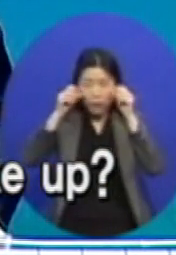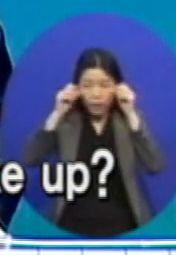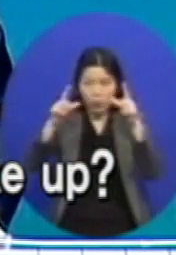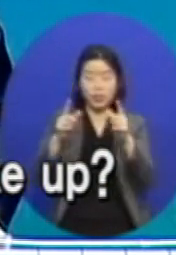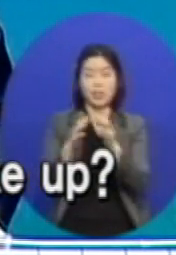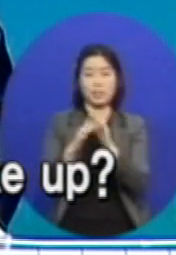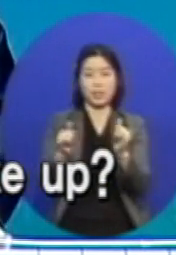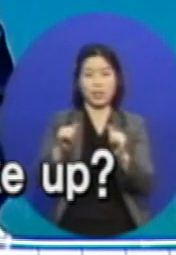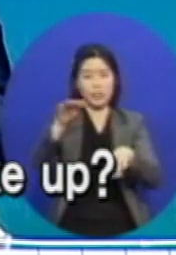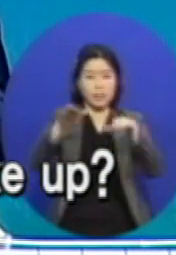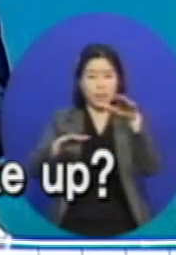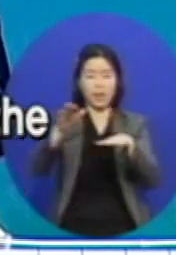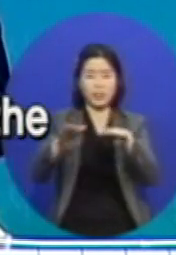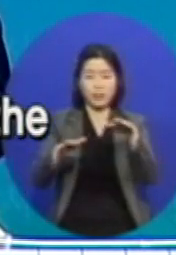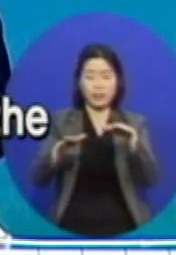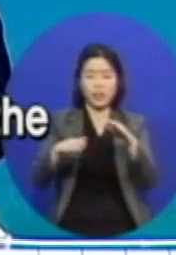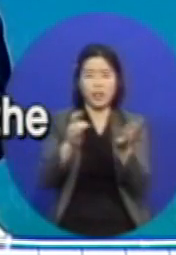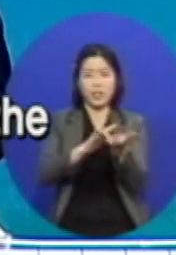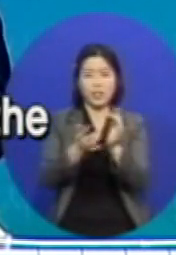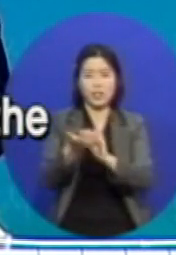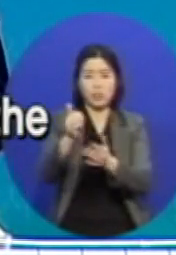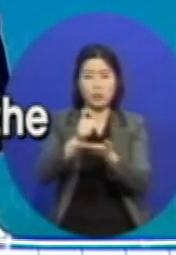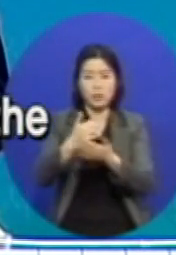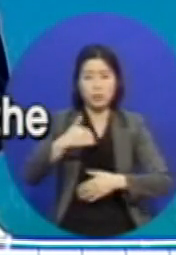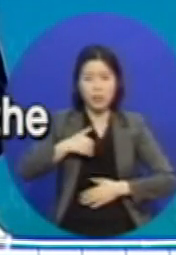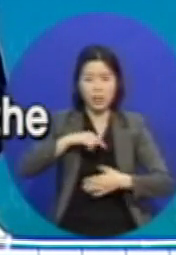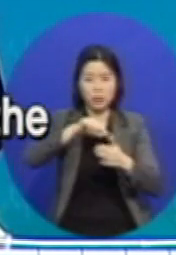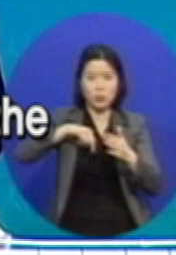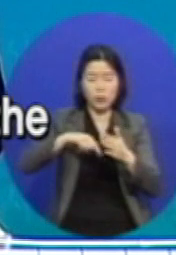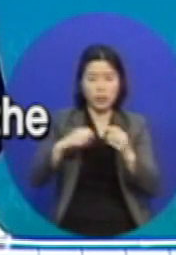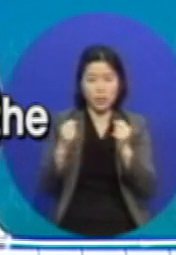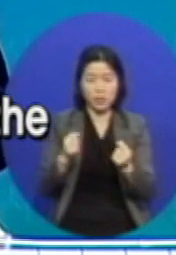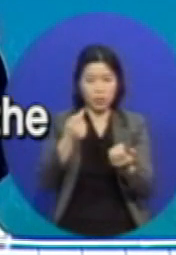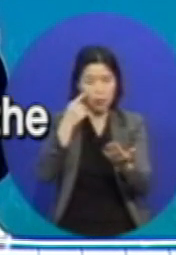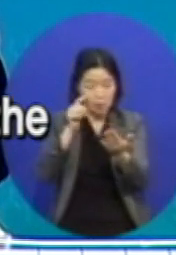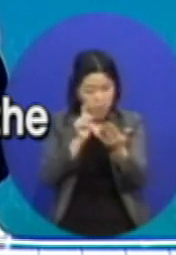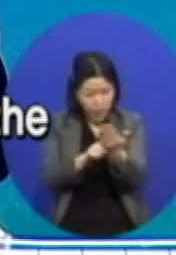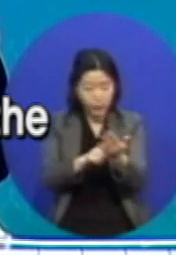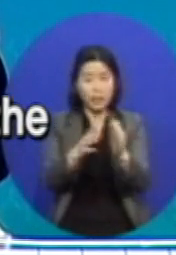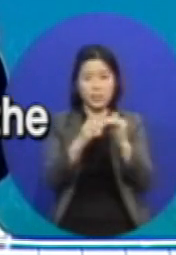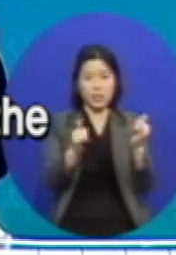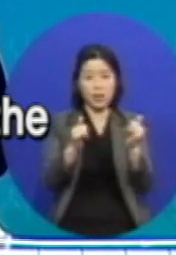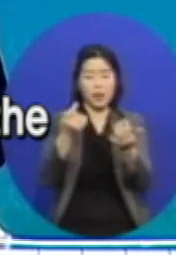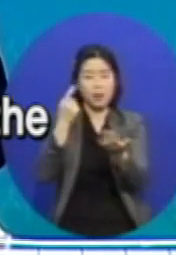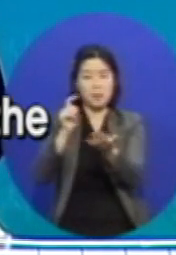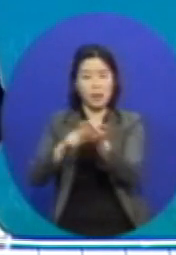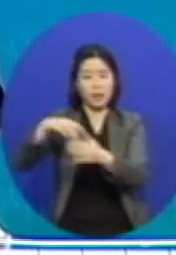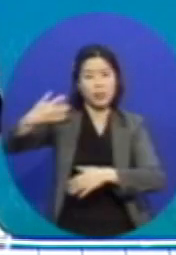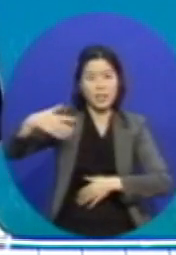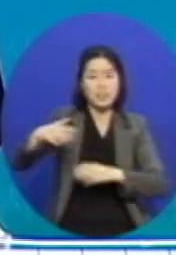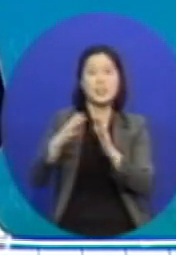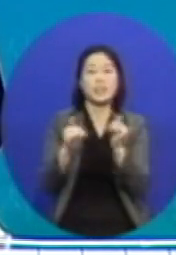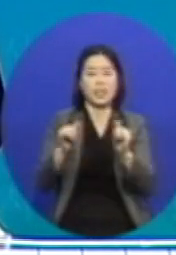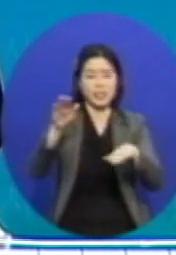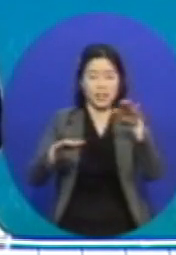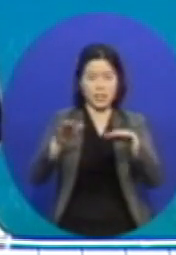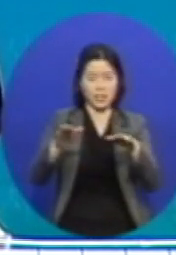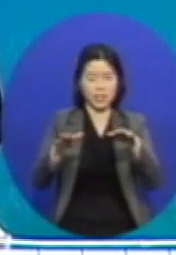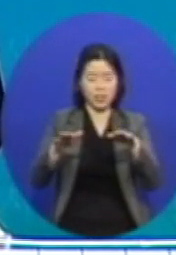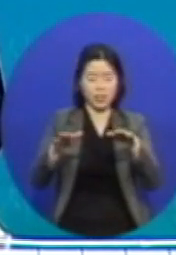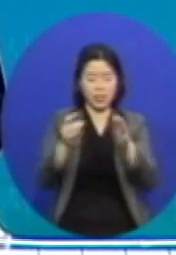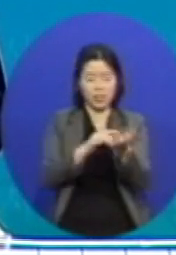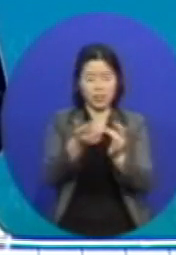차이는 예수님 내 안에 계신 것을 발견하고 맑은 하지 못한 차이에요 예수님이 내 안에 계신 것을